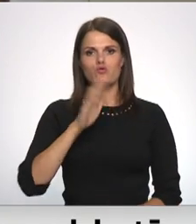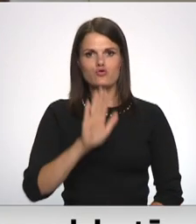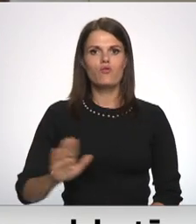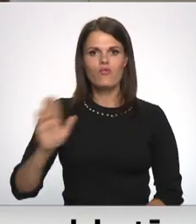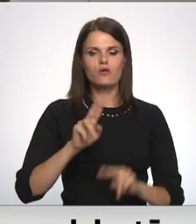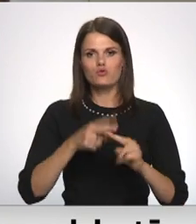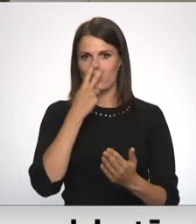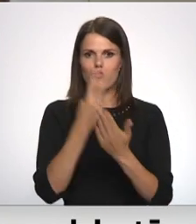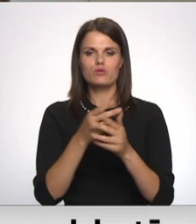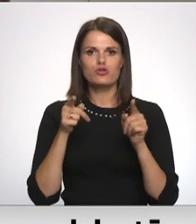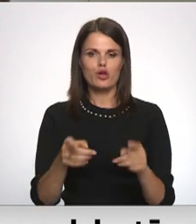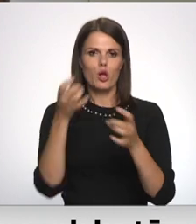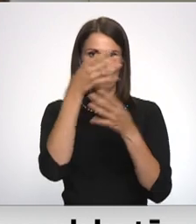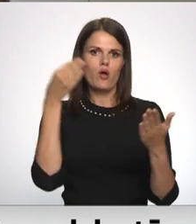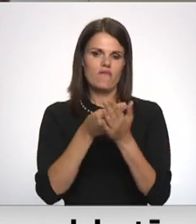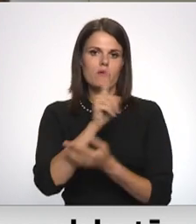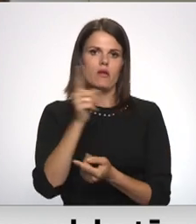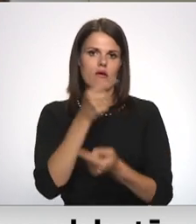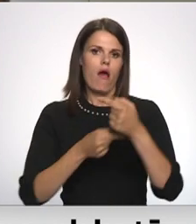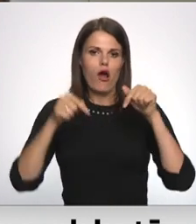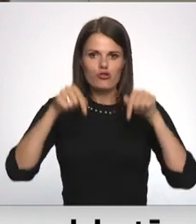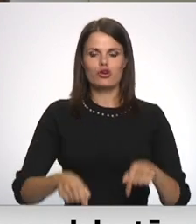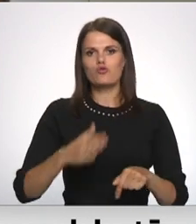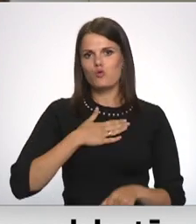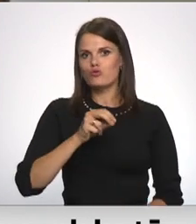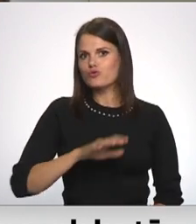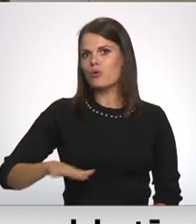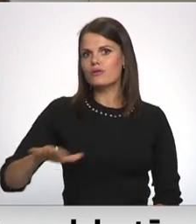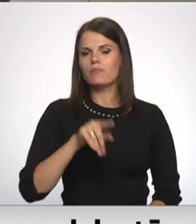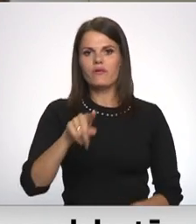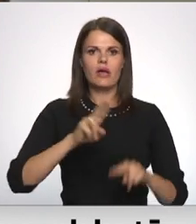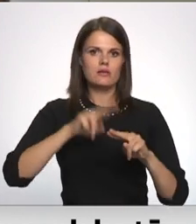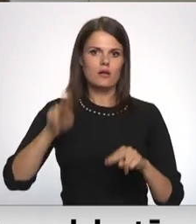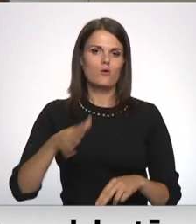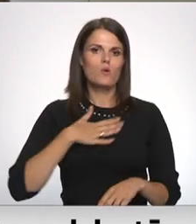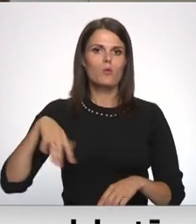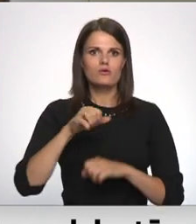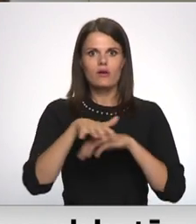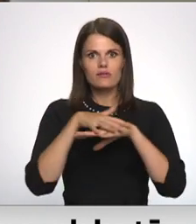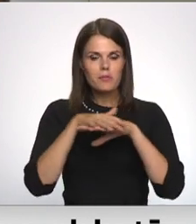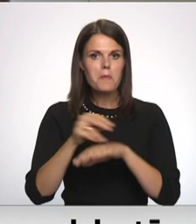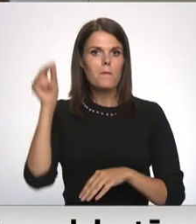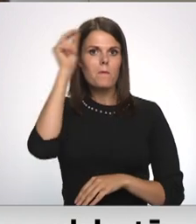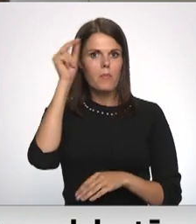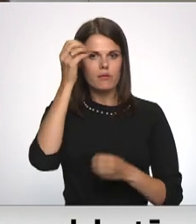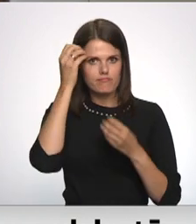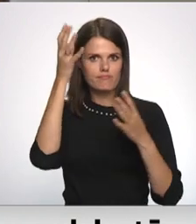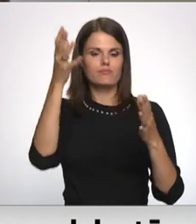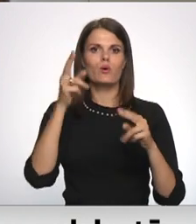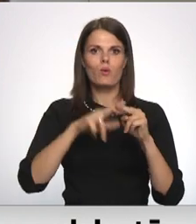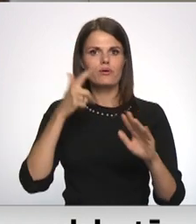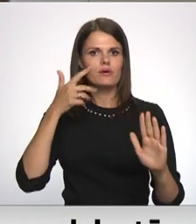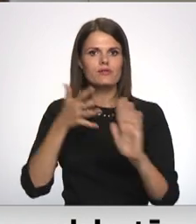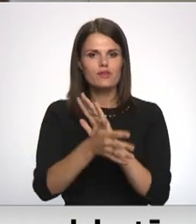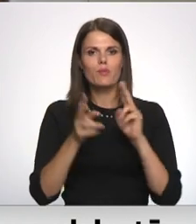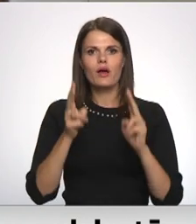ka šādām kultūras vērtībām ir jāatgriežās mūsu zemē. Un tas ļaus mūsu sabiedrībai mācīties, izglītoties un saprast,